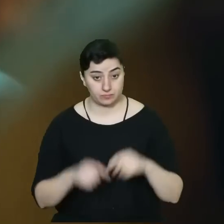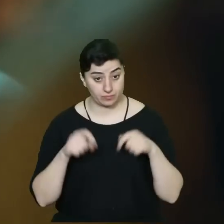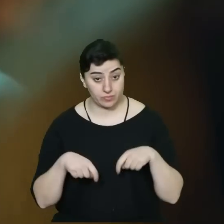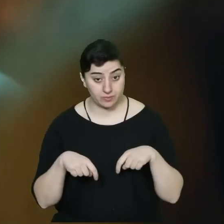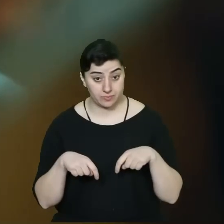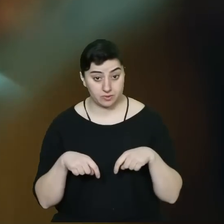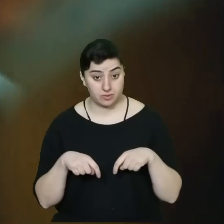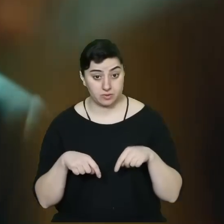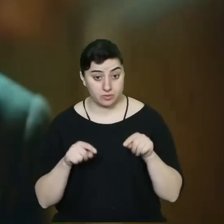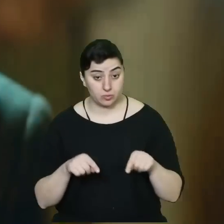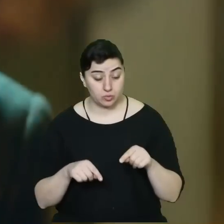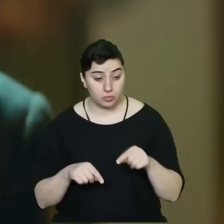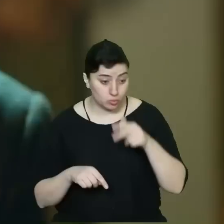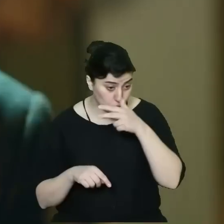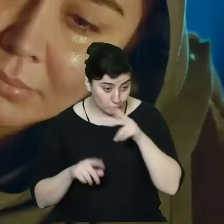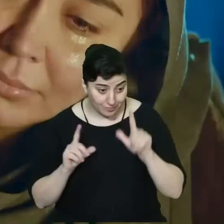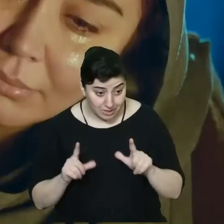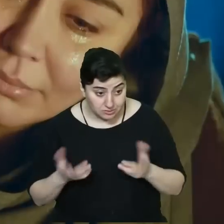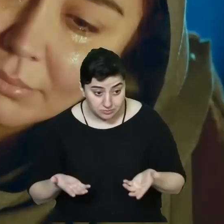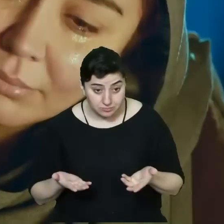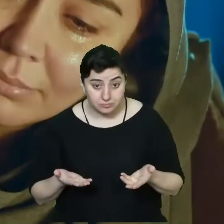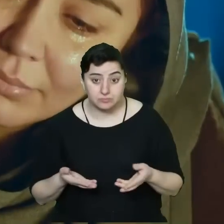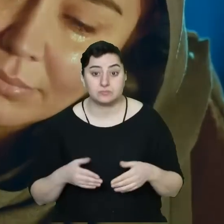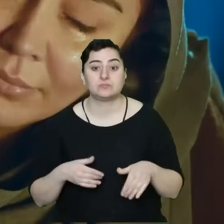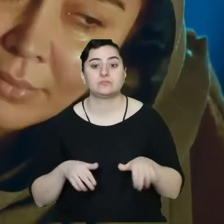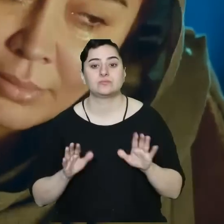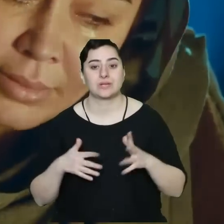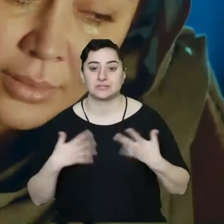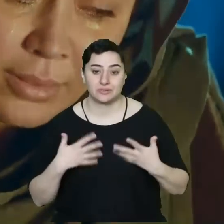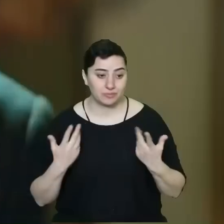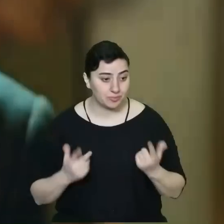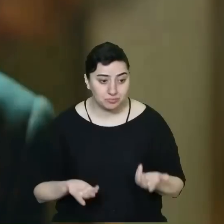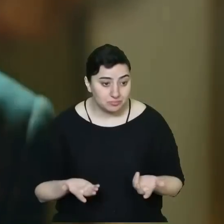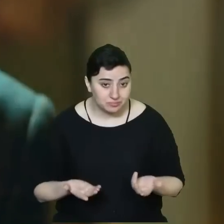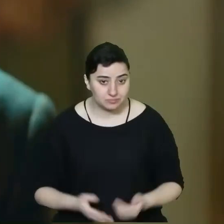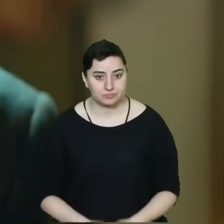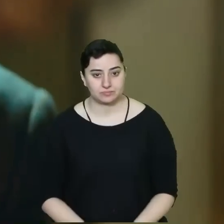Şimdi buna üzülmek mi gerek yoksa sevinmek mi?